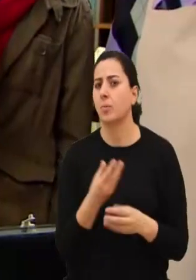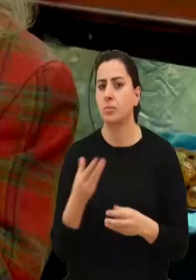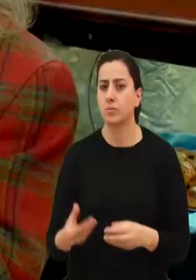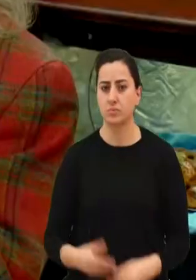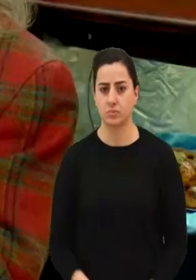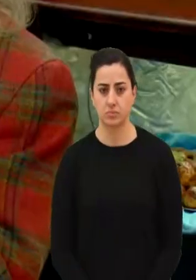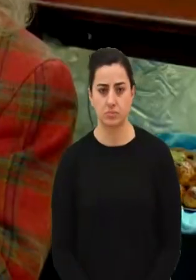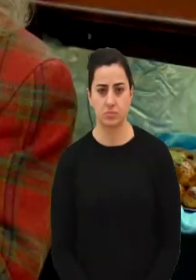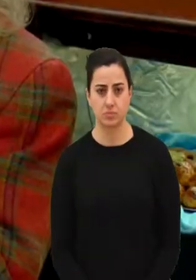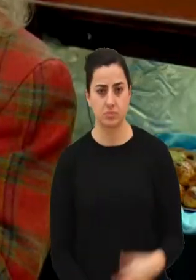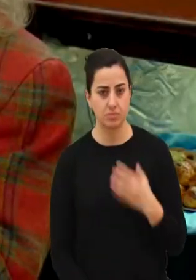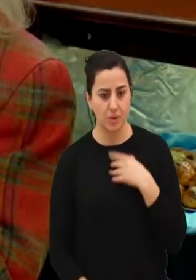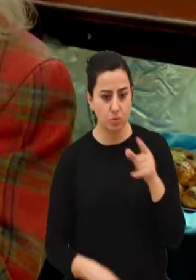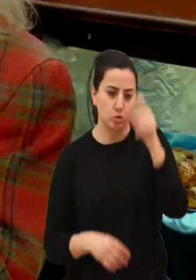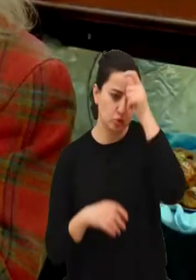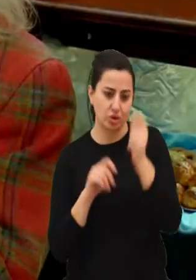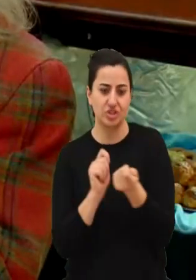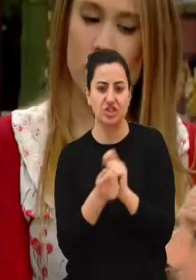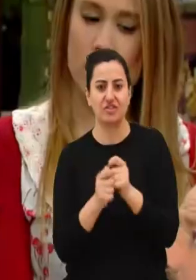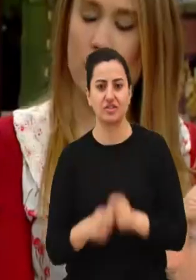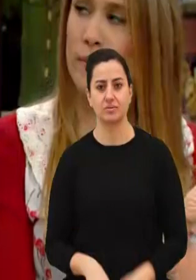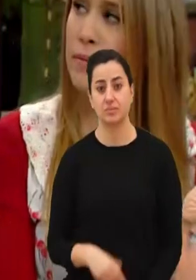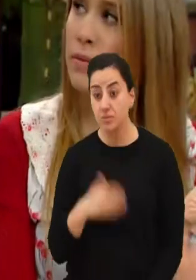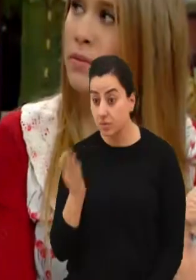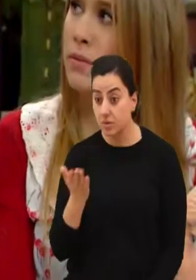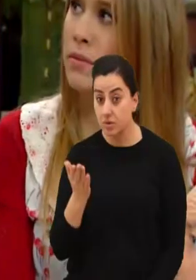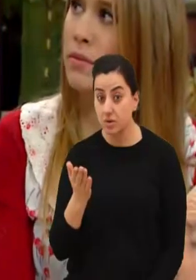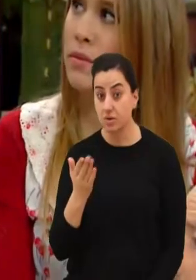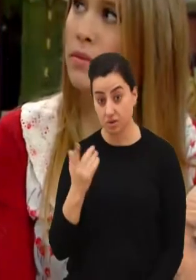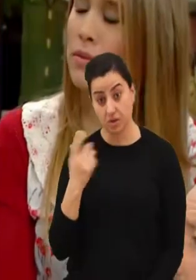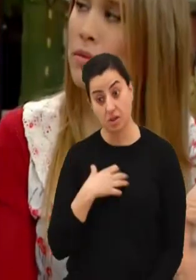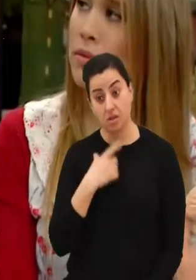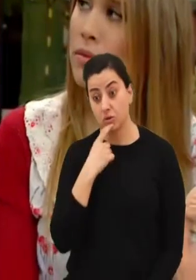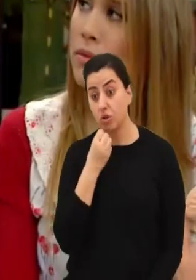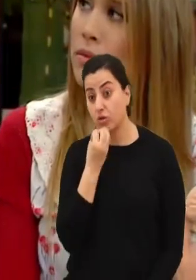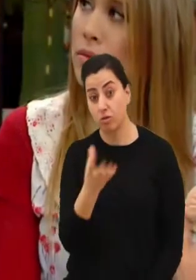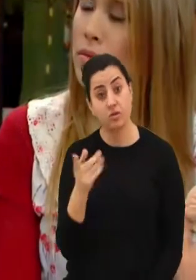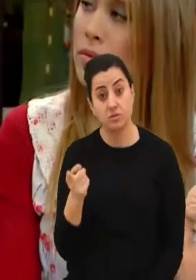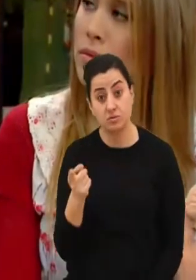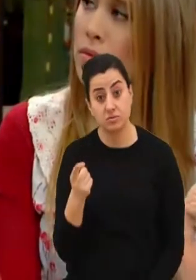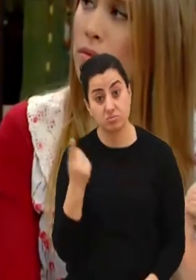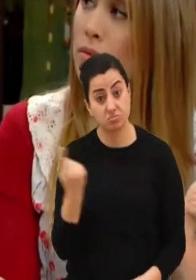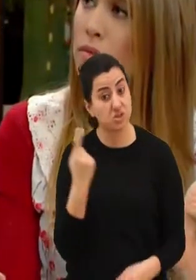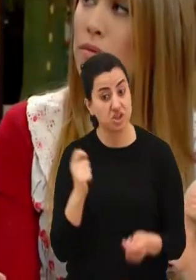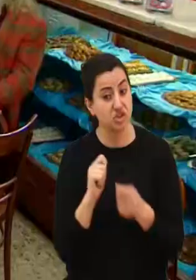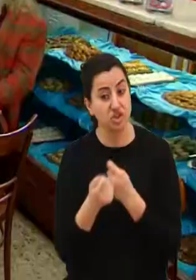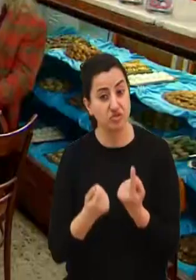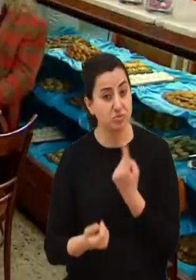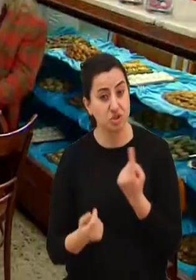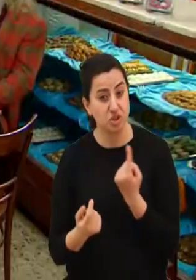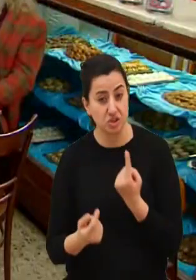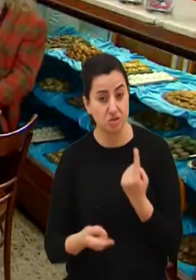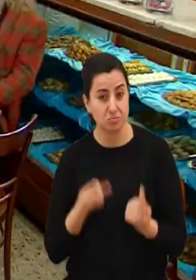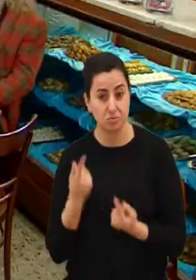bunun? Ben Türkçe'ye çeviriyorum onu. Aha! Kendi ağzını söyledi vallahi başkomiserim. Ben demedim bir şeyler çeviriyor diye.